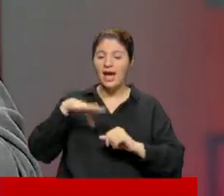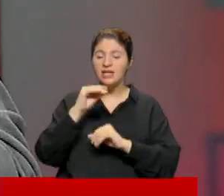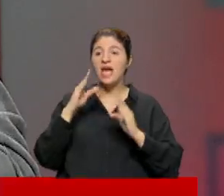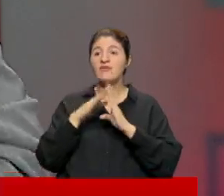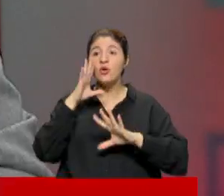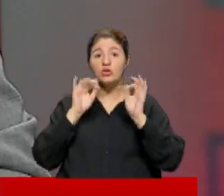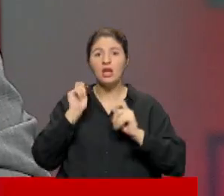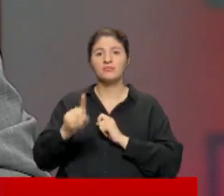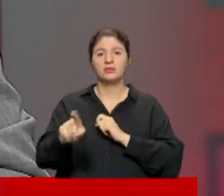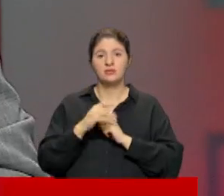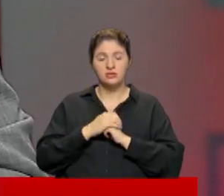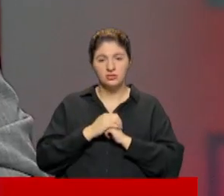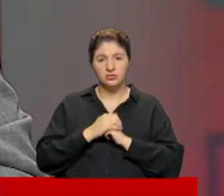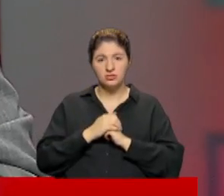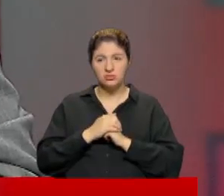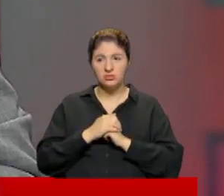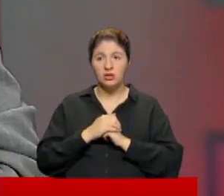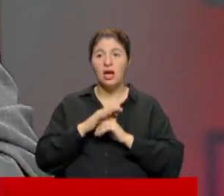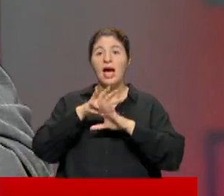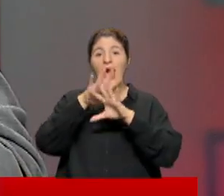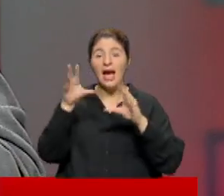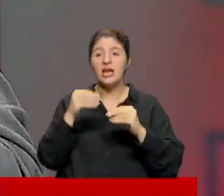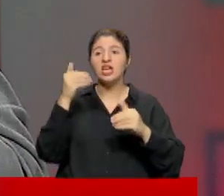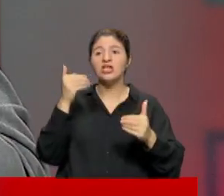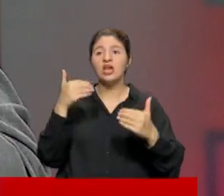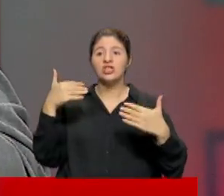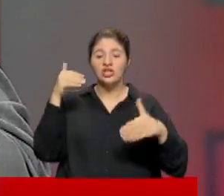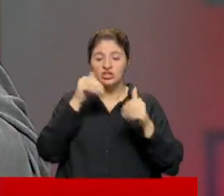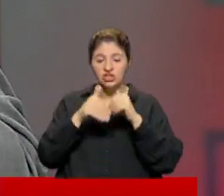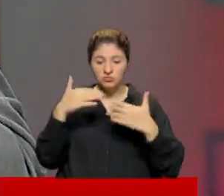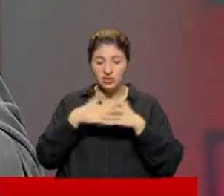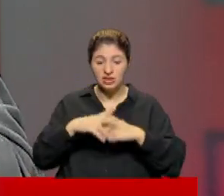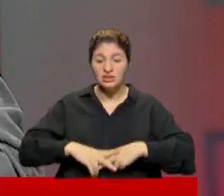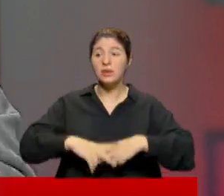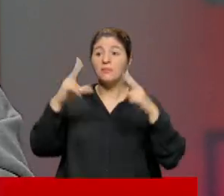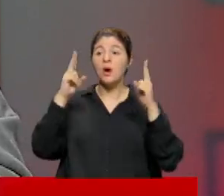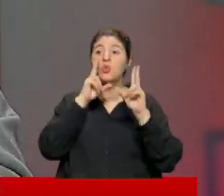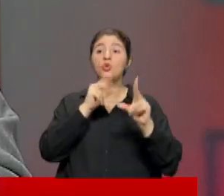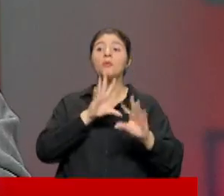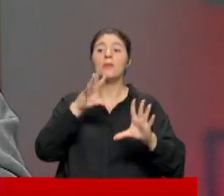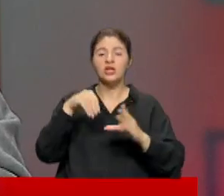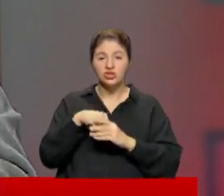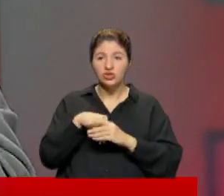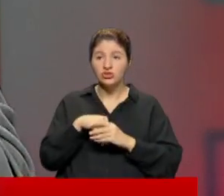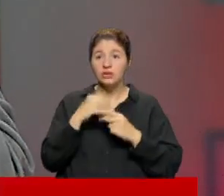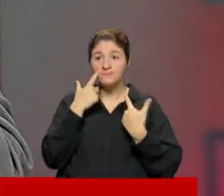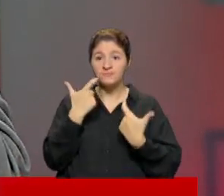evini kontrol etsin herkes seçim gecesi sabaha kadar uyumamak için tedbirini şimdiden